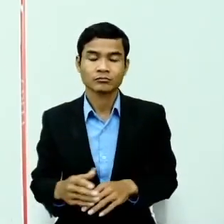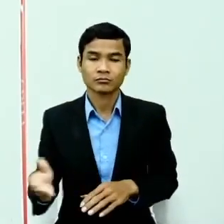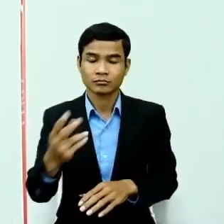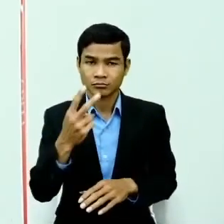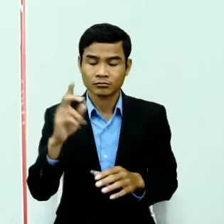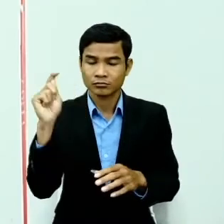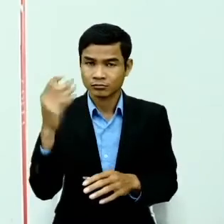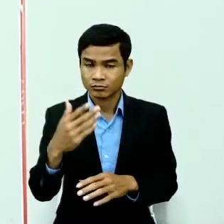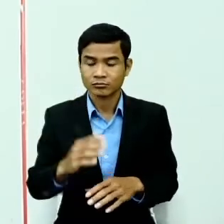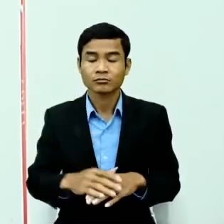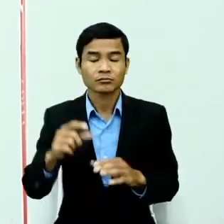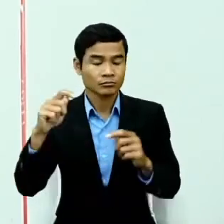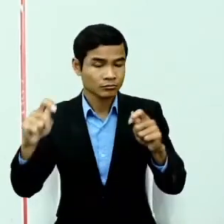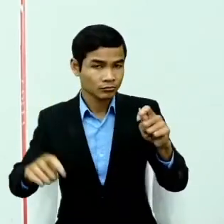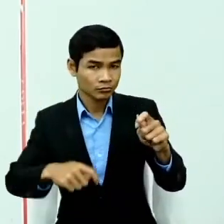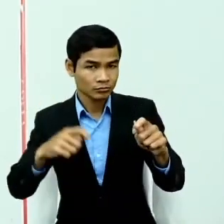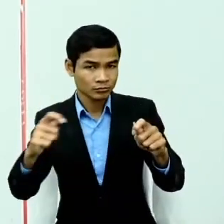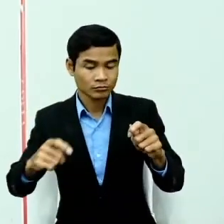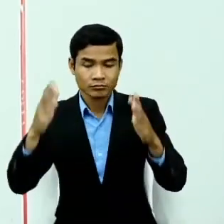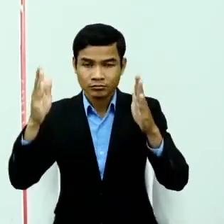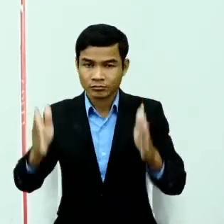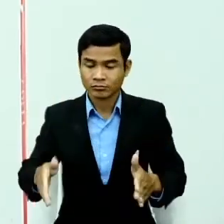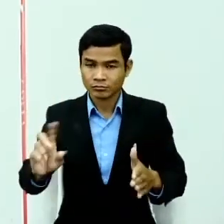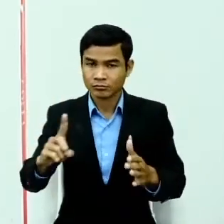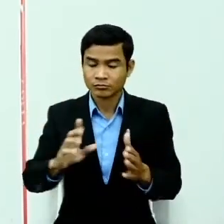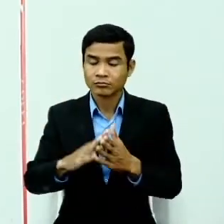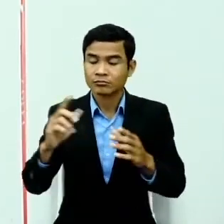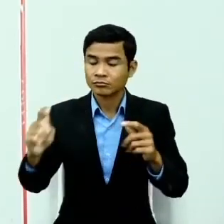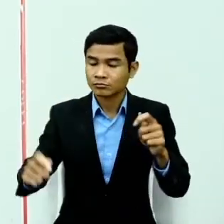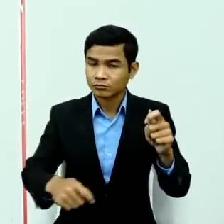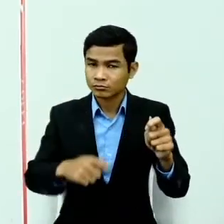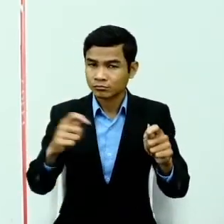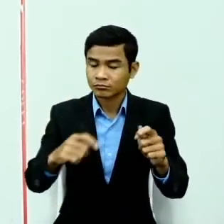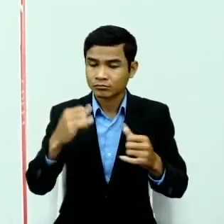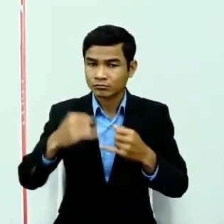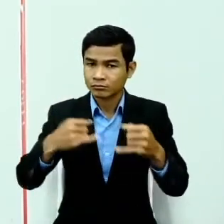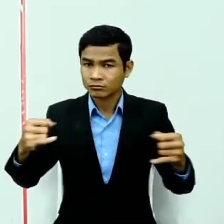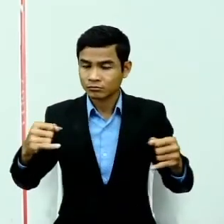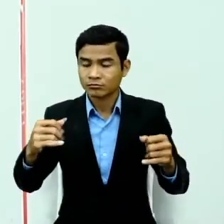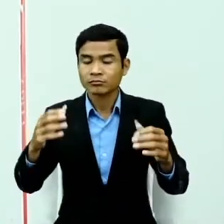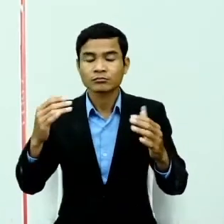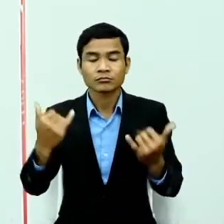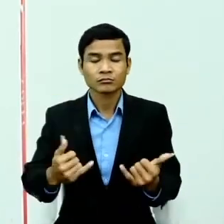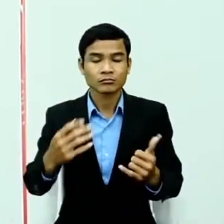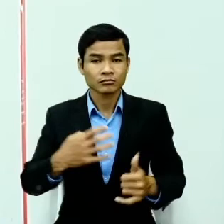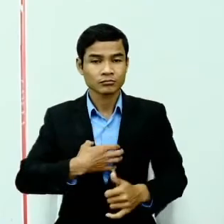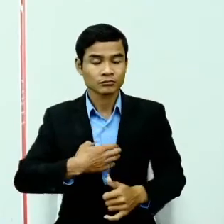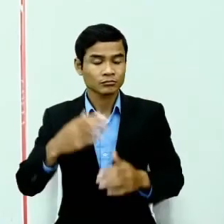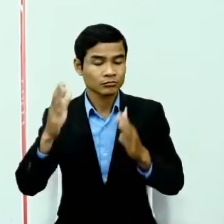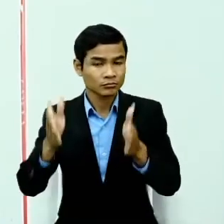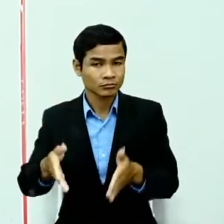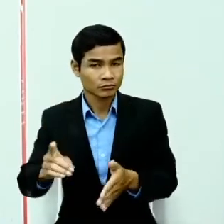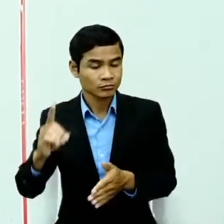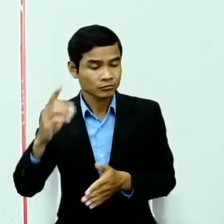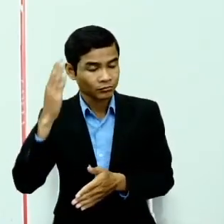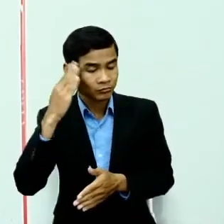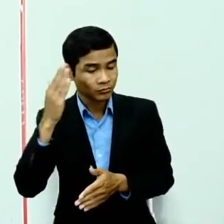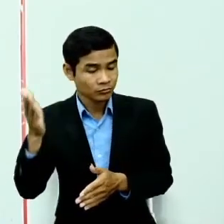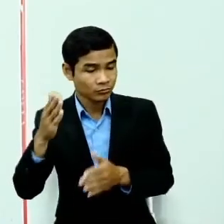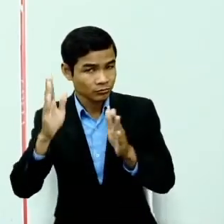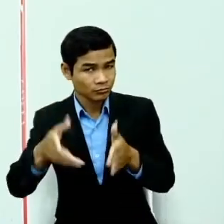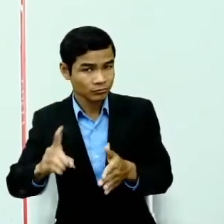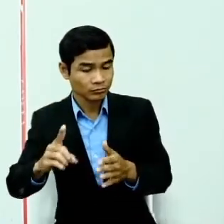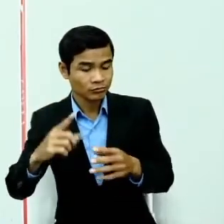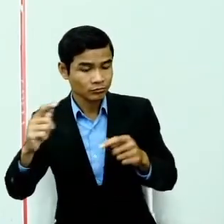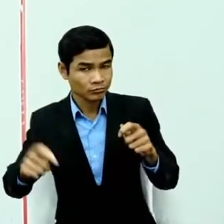nhỉ cam bó hà nè nè nè cam bó con đó chà lời con trăng đắng nè nè nè cam bó con